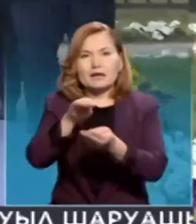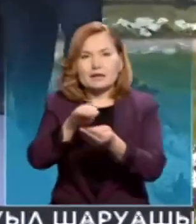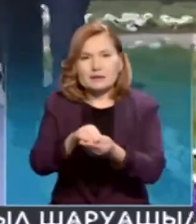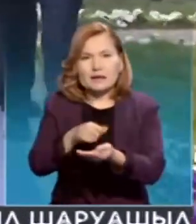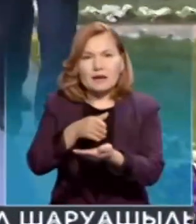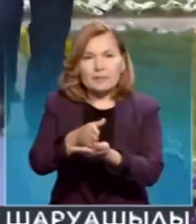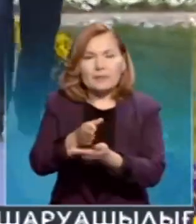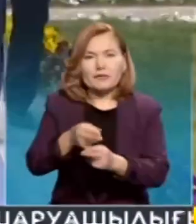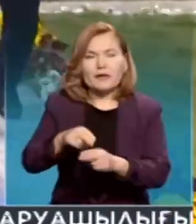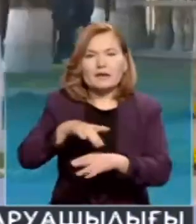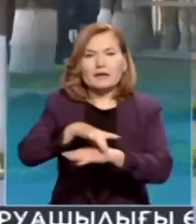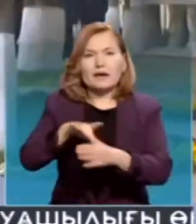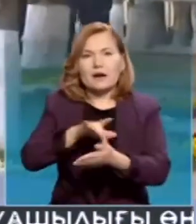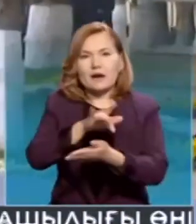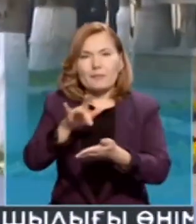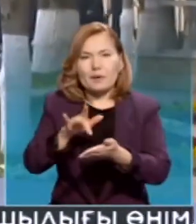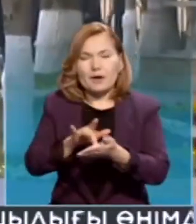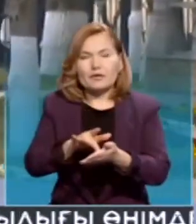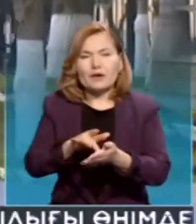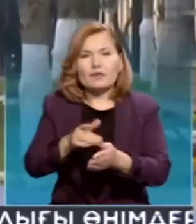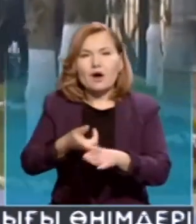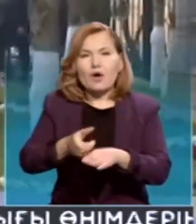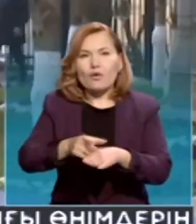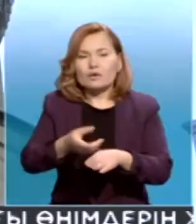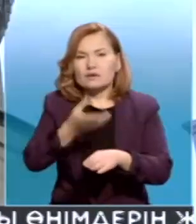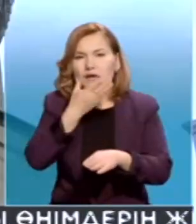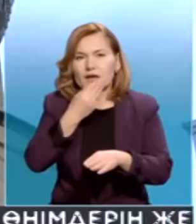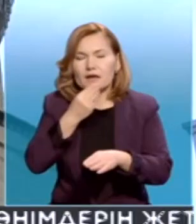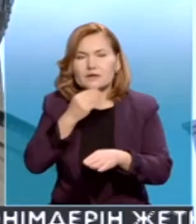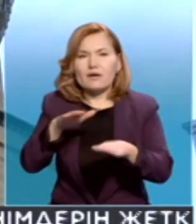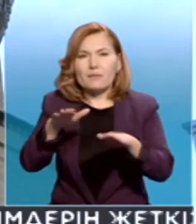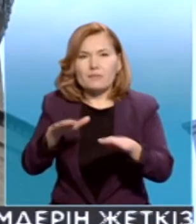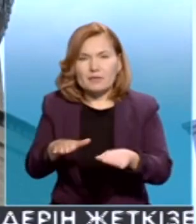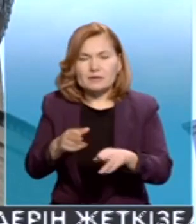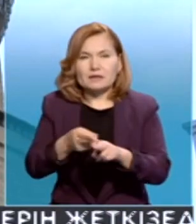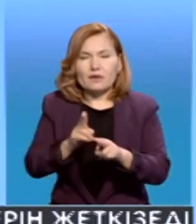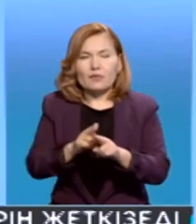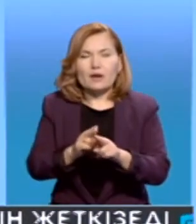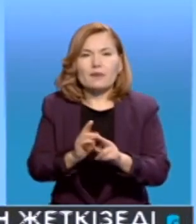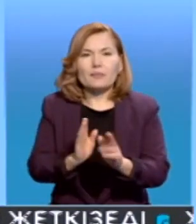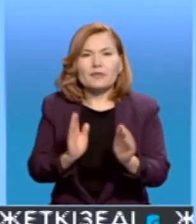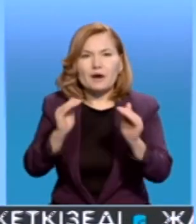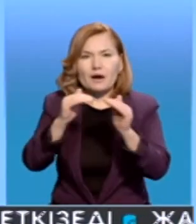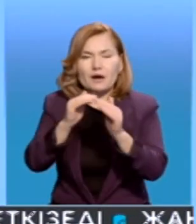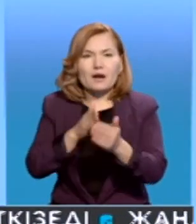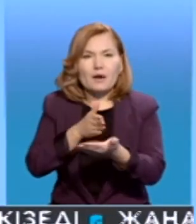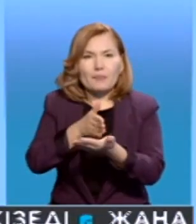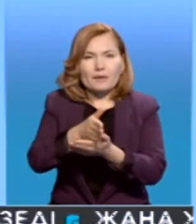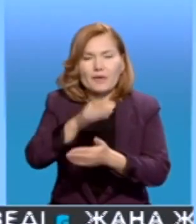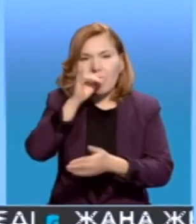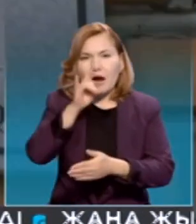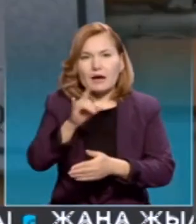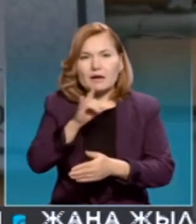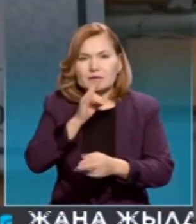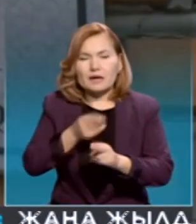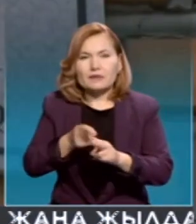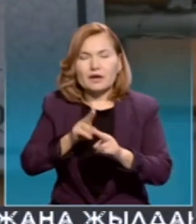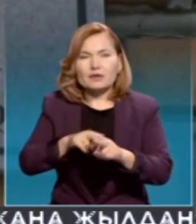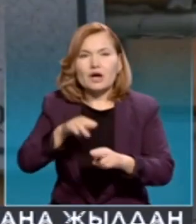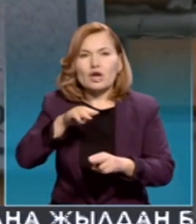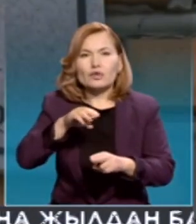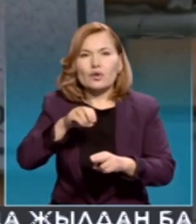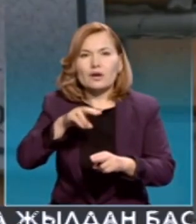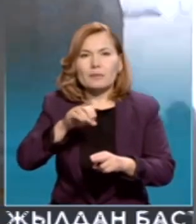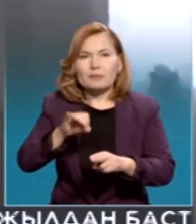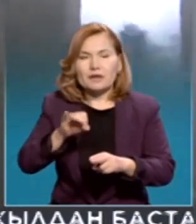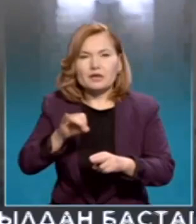Аталған нысан Ташкент қаласындағы көрнекті орындардың бірі саналады. Төлеби кесенесі сәулет кешенінде Қазақтың біртуар перзенті Төлеби